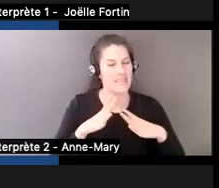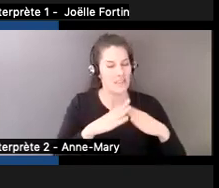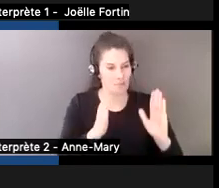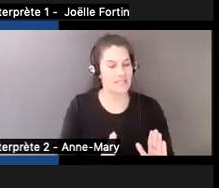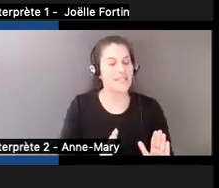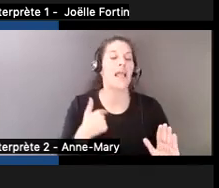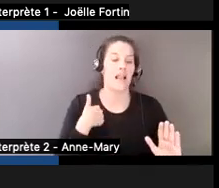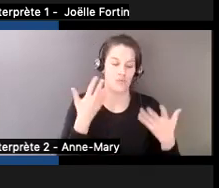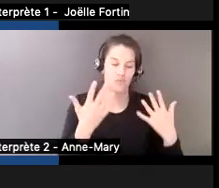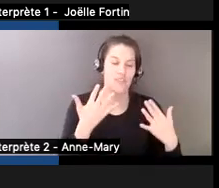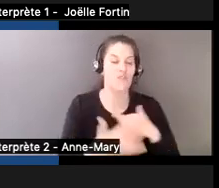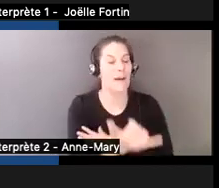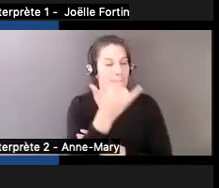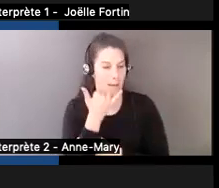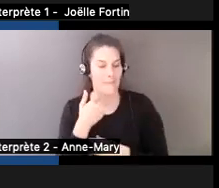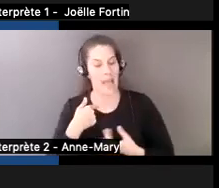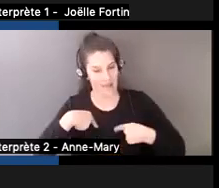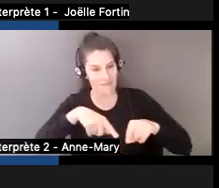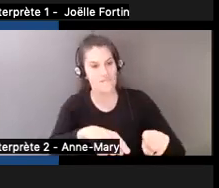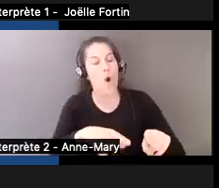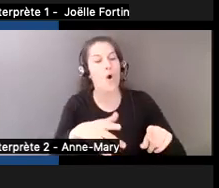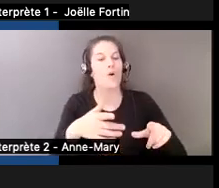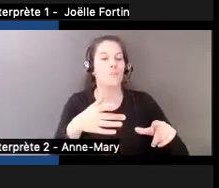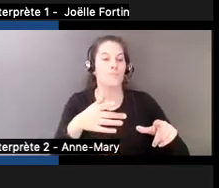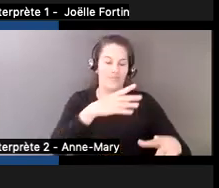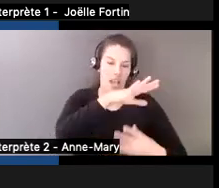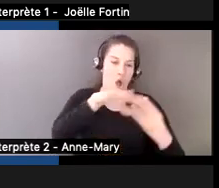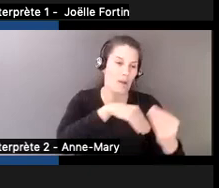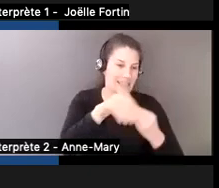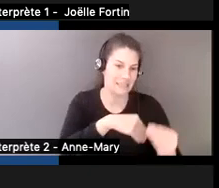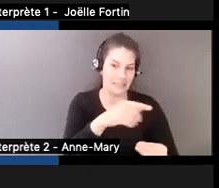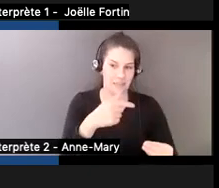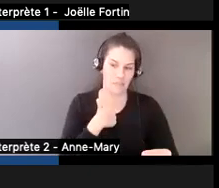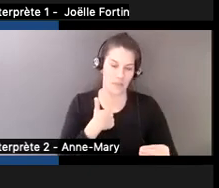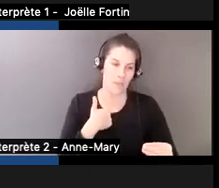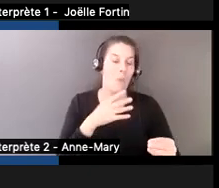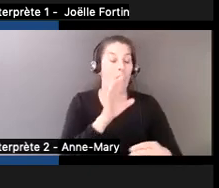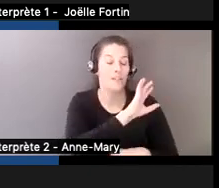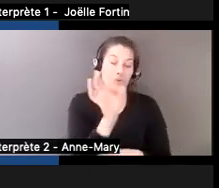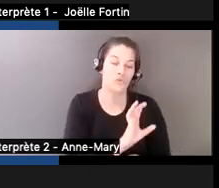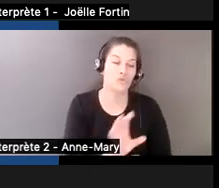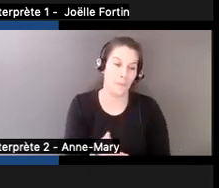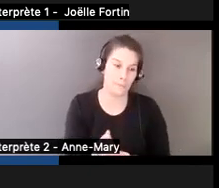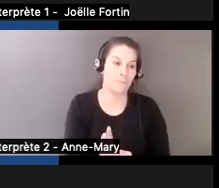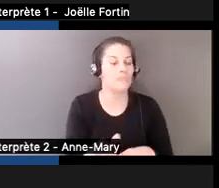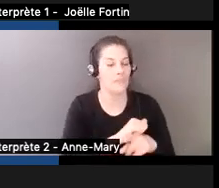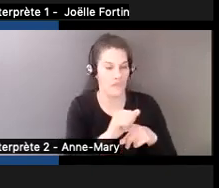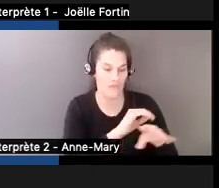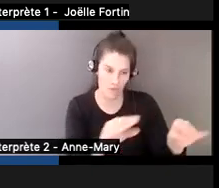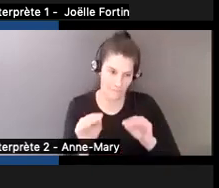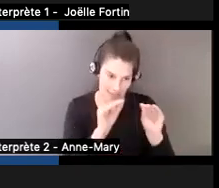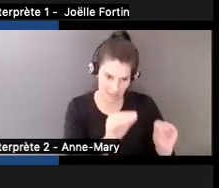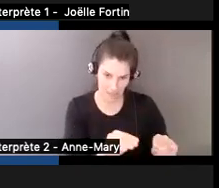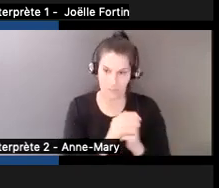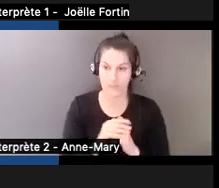ils organisent l'aide proche aidant, l'aide membre, et puis moi, par Zoom, normalement, je vais donner une formation. J'offre aussi